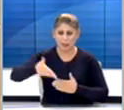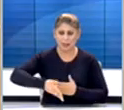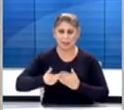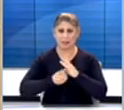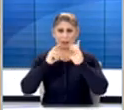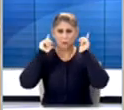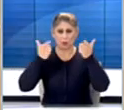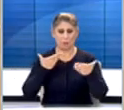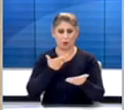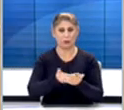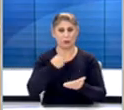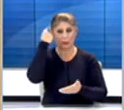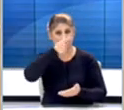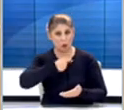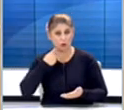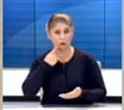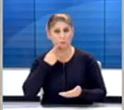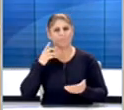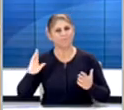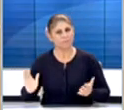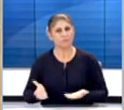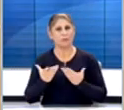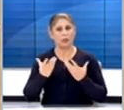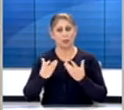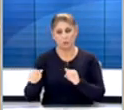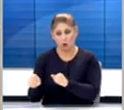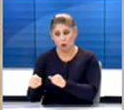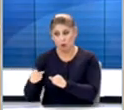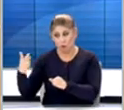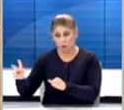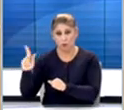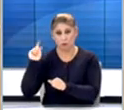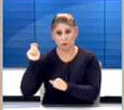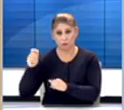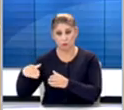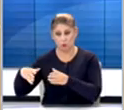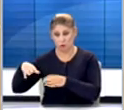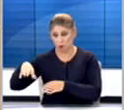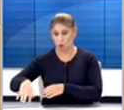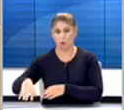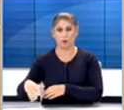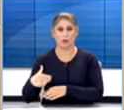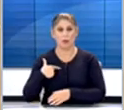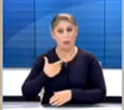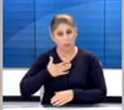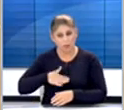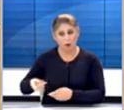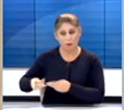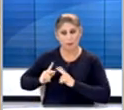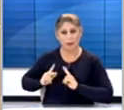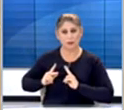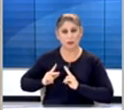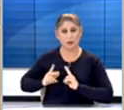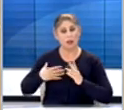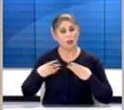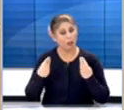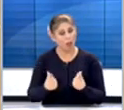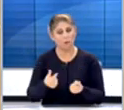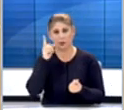να προτείνει ένα πρόσωπο το οποίο, εν πάση περιπτώσει, είναι πολύ πιο κοντά στο δικό σας πολιτικό χώρο. Θα ήθελα μια απάντηση. Και εύχομαι πραγματικά να με